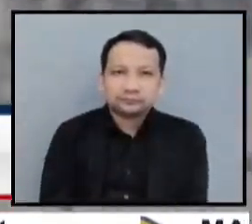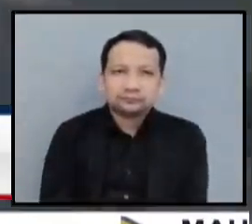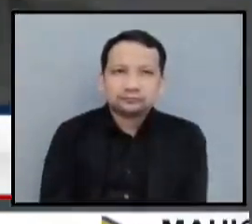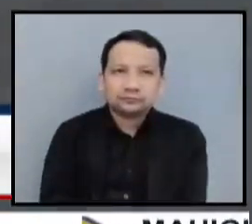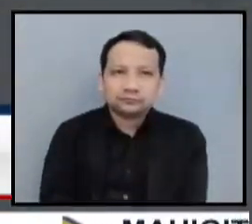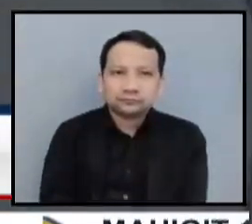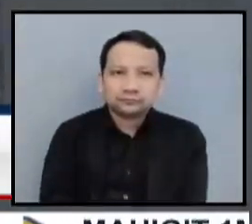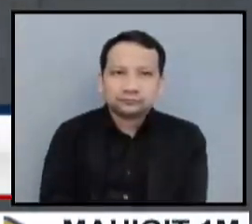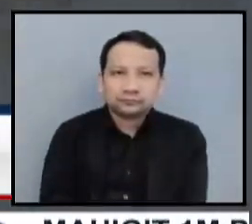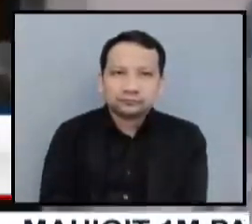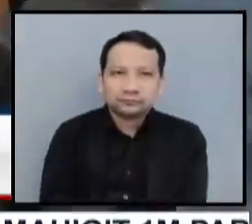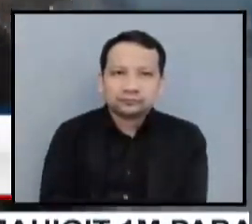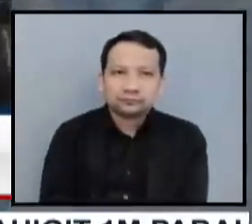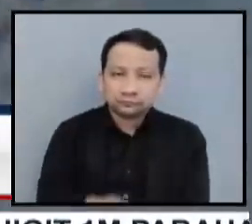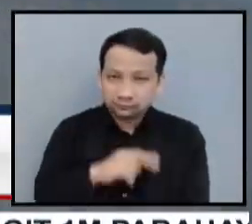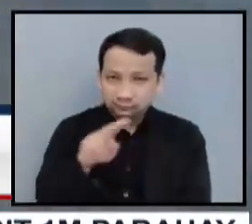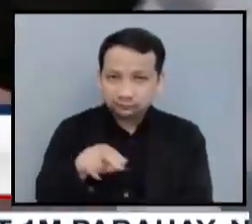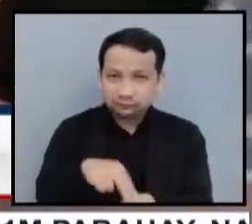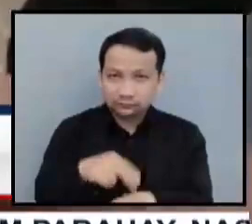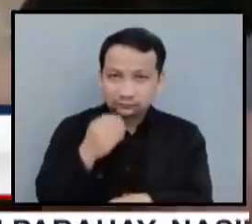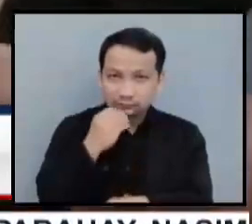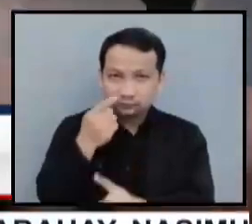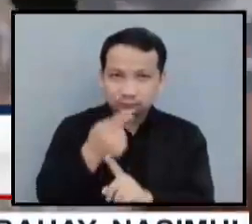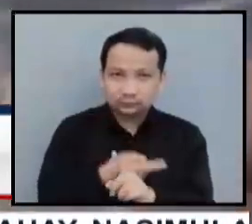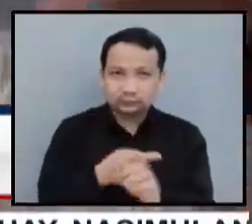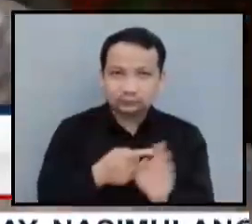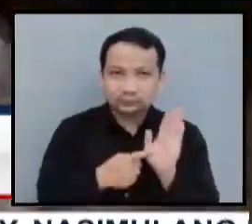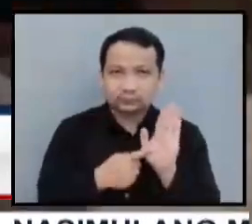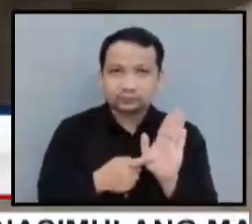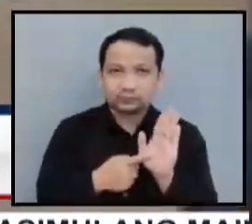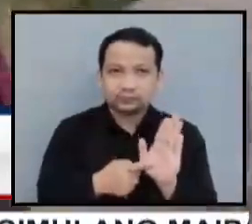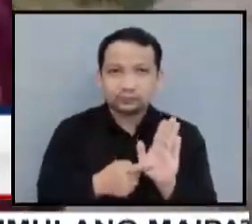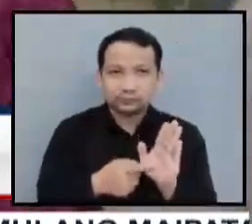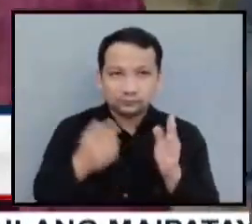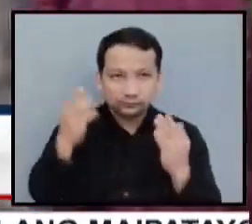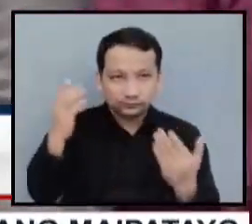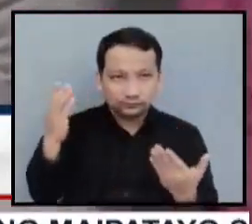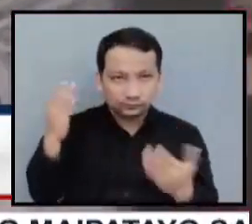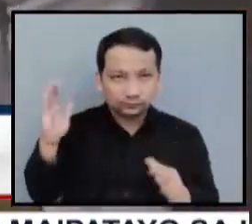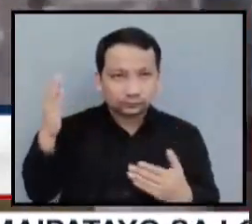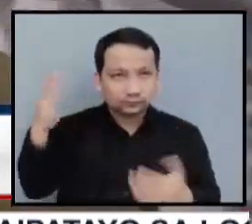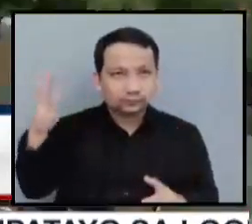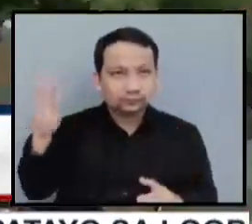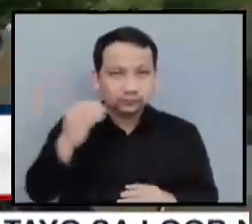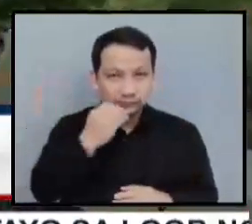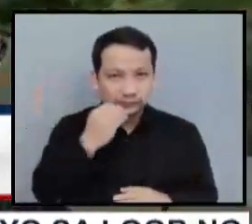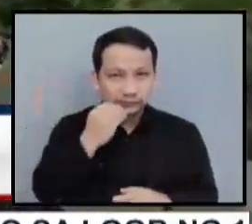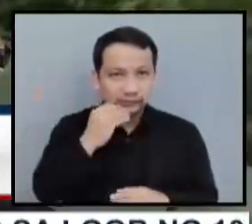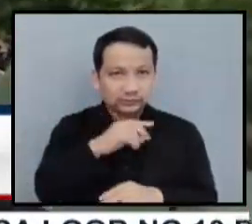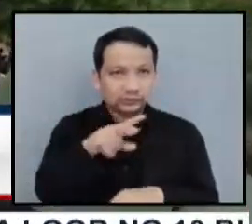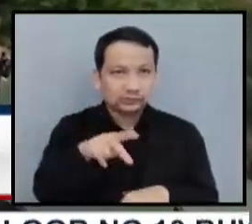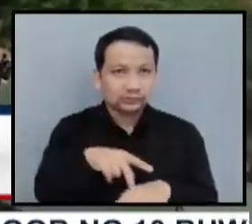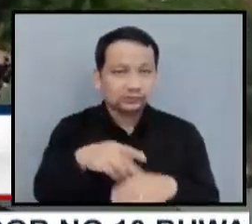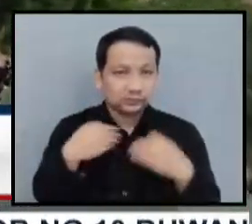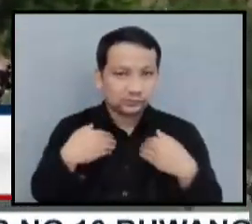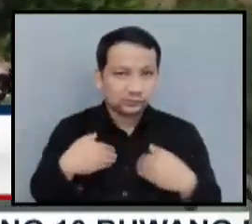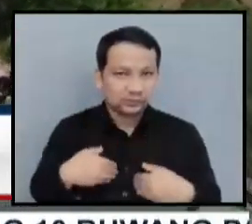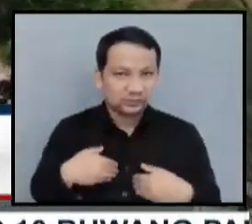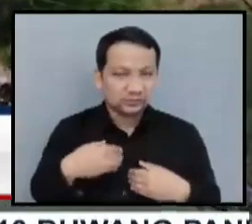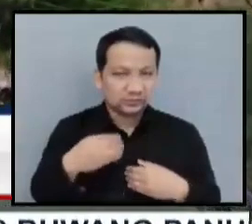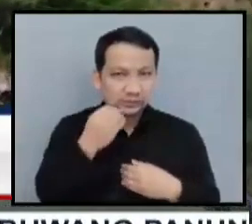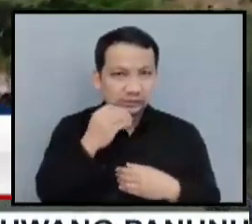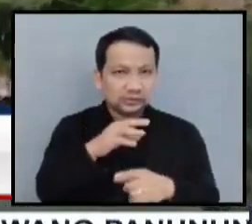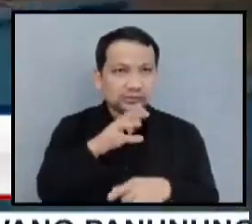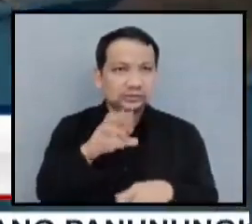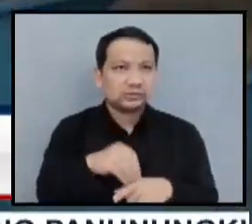Ngayong National Food Month, napatunayan ng mga Cordillerans na ang pagkain na hindi lamang para sa katawan, kundi mayroon pa itong